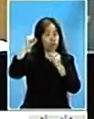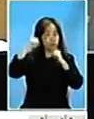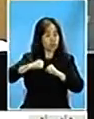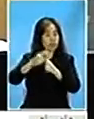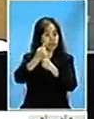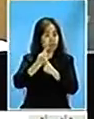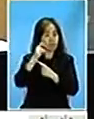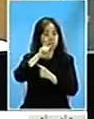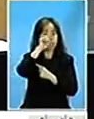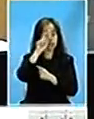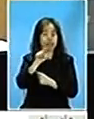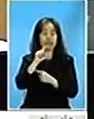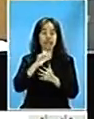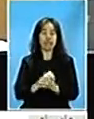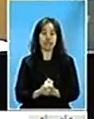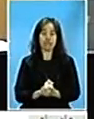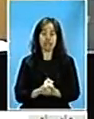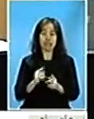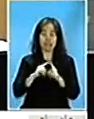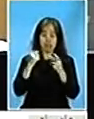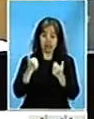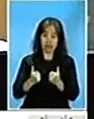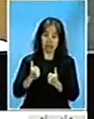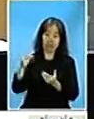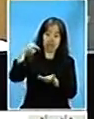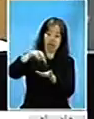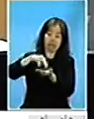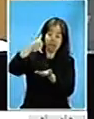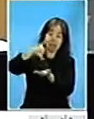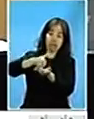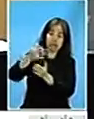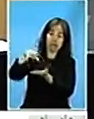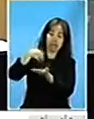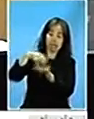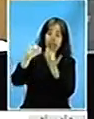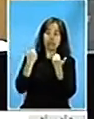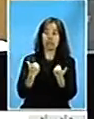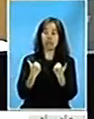านี้ดังนั้นประเด็นที่ท่านขอสงวนคำแปลยติไว้เนี่ย